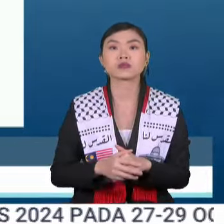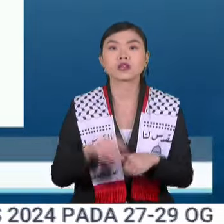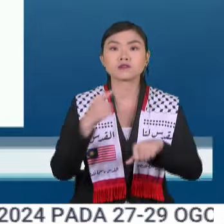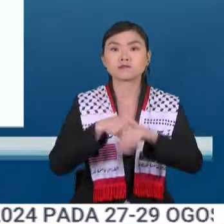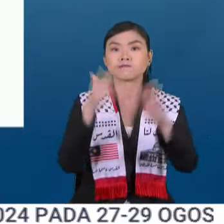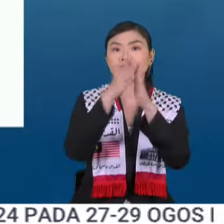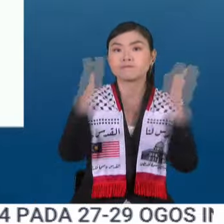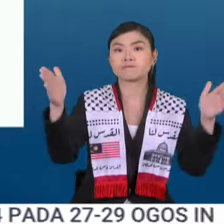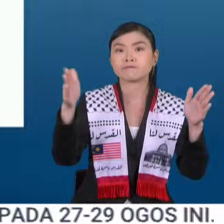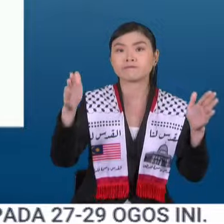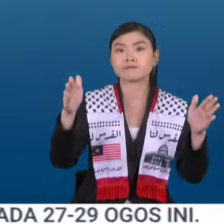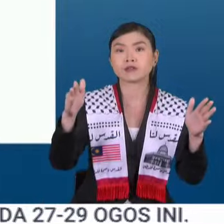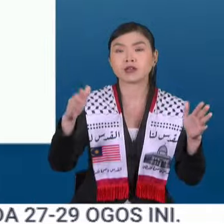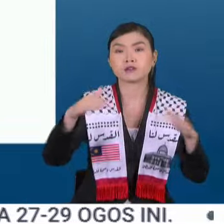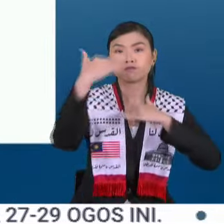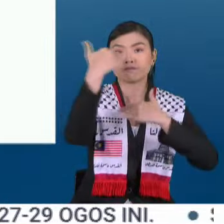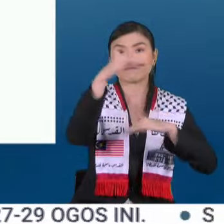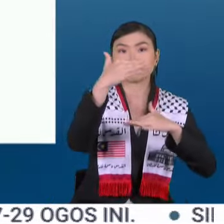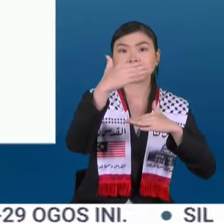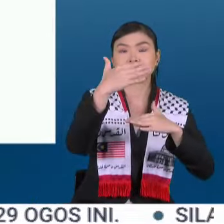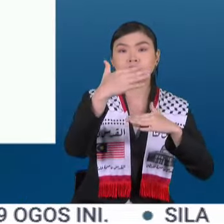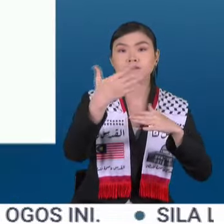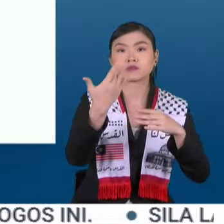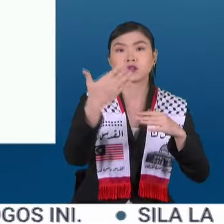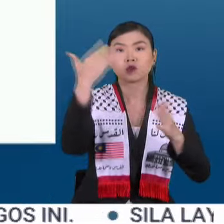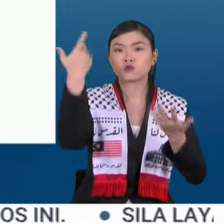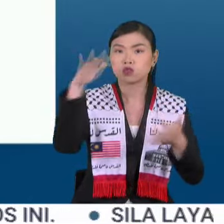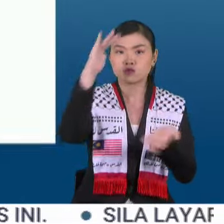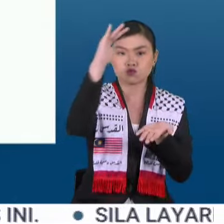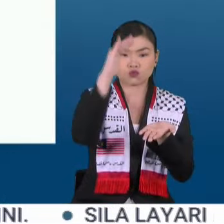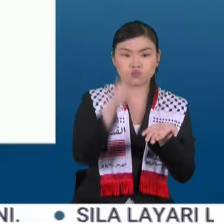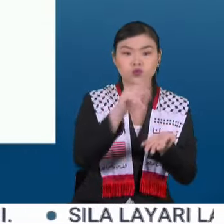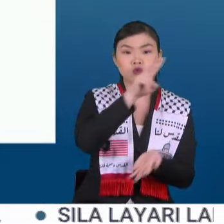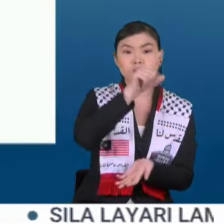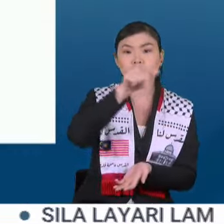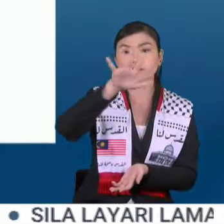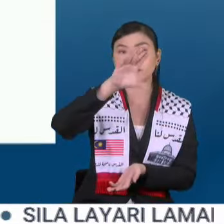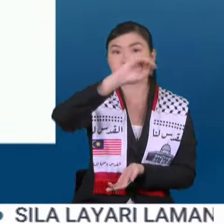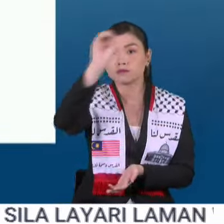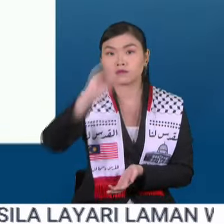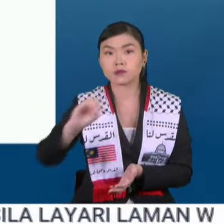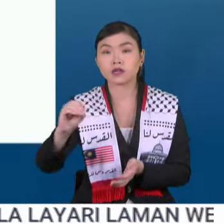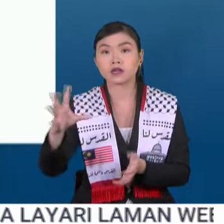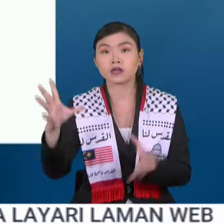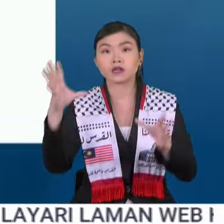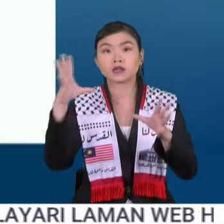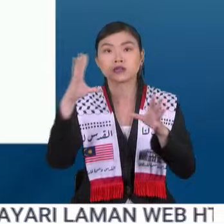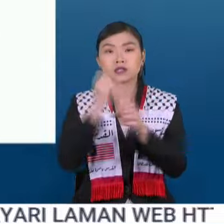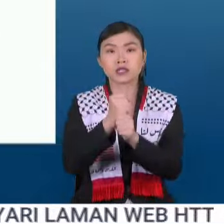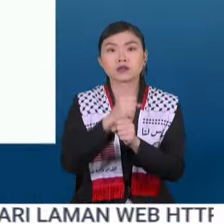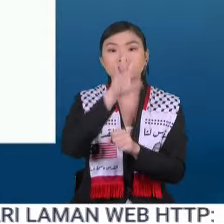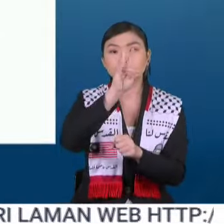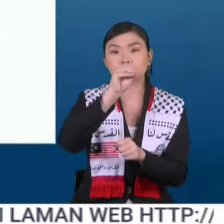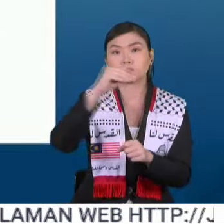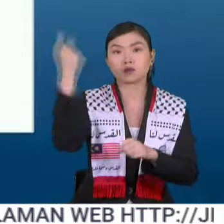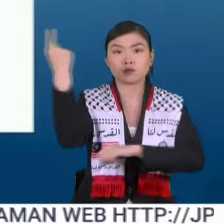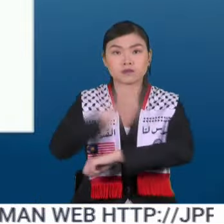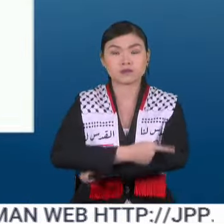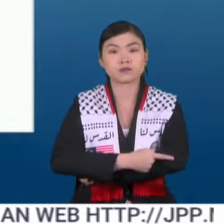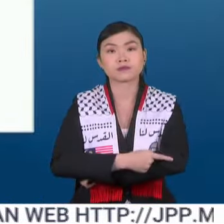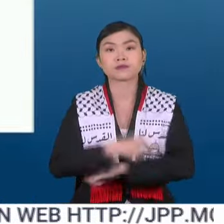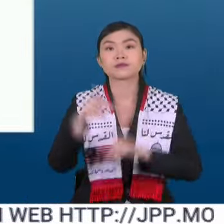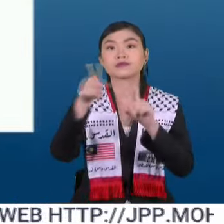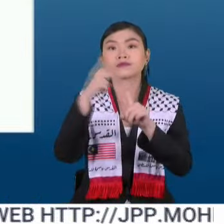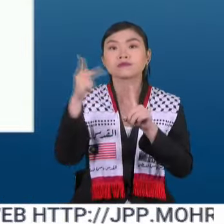kapasiti efektif empangan Air Hitam menurun sebanyak 2.5% dalam tempoh 70 hari dalam situasi Pulau Pinang